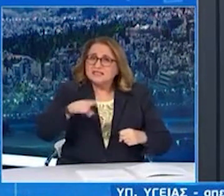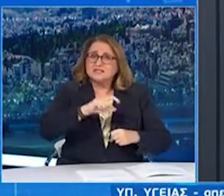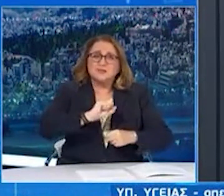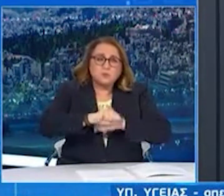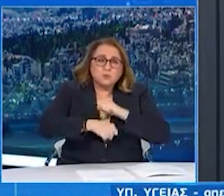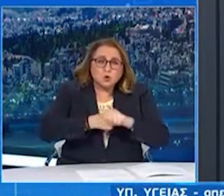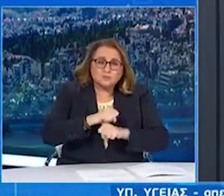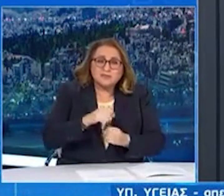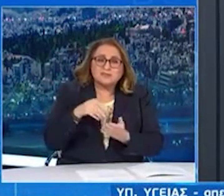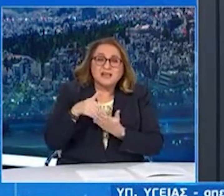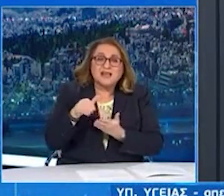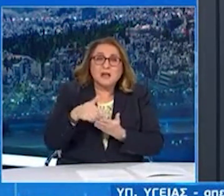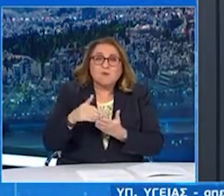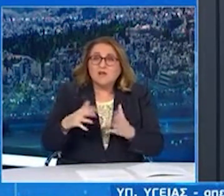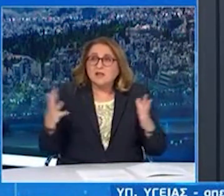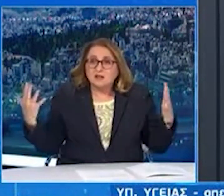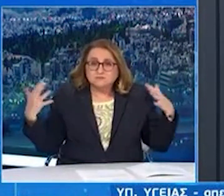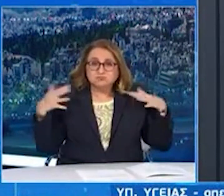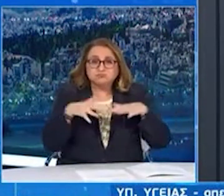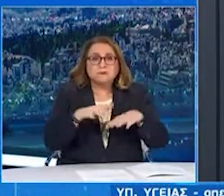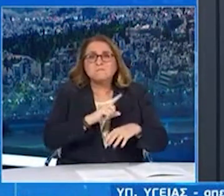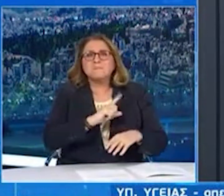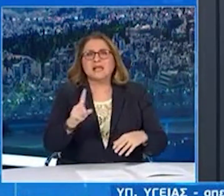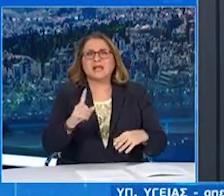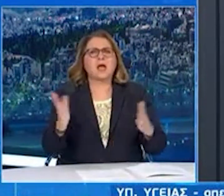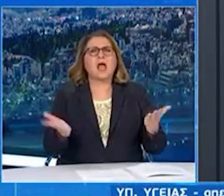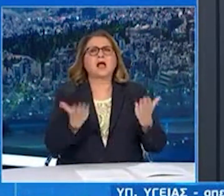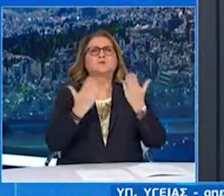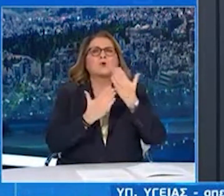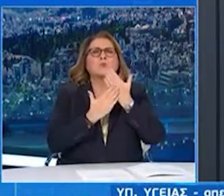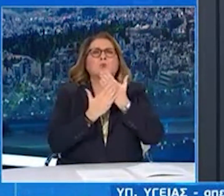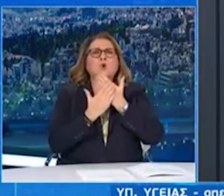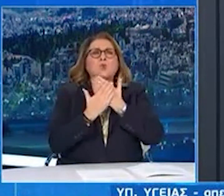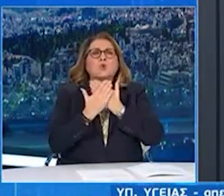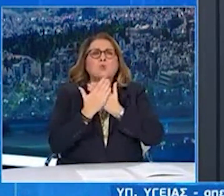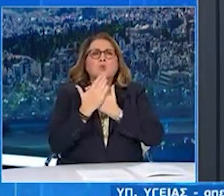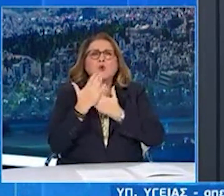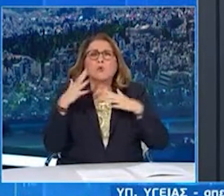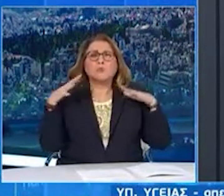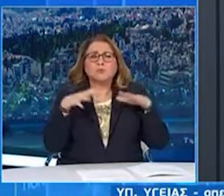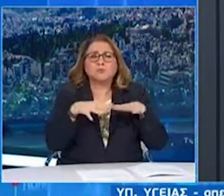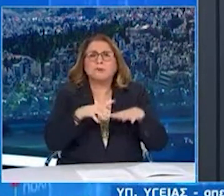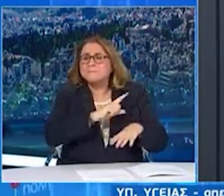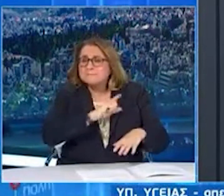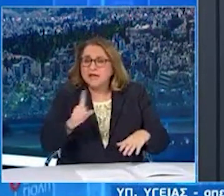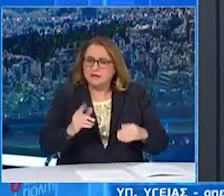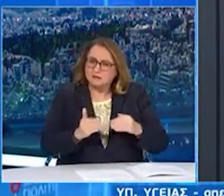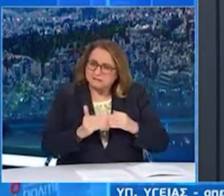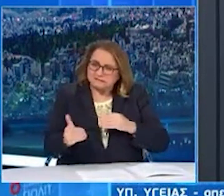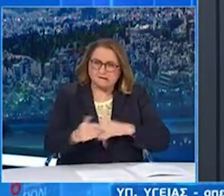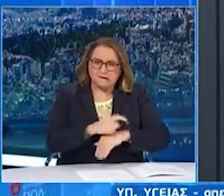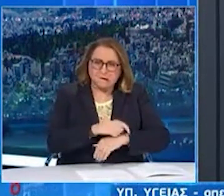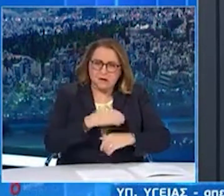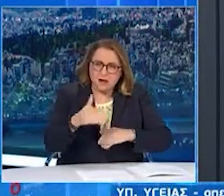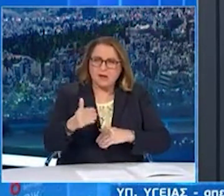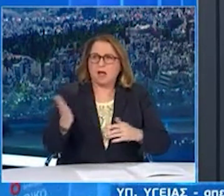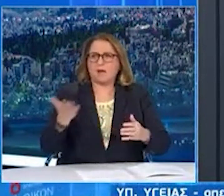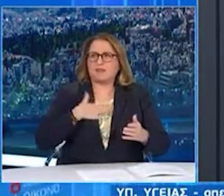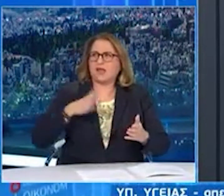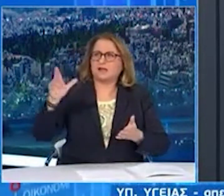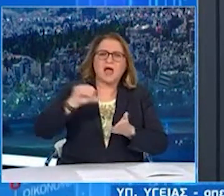μέσα μεταφοράς το συνωστισμό. Όσο αυτό είναι εφικτό. Όσο είναι εφικτό. Φοράστε τη μάσκα σας. Μην τη φοράτε τη μάσκα με λάθος